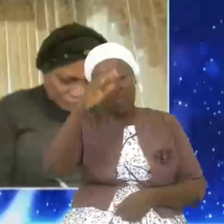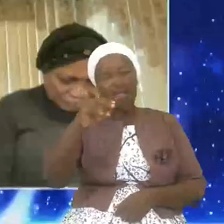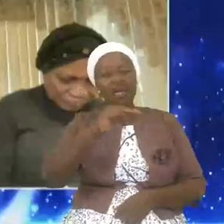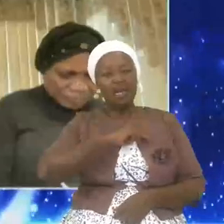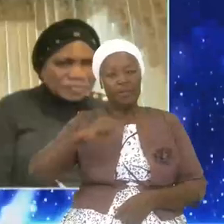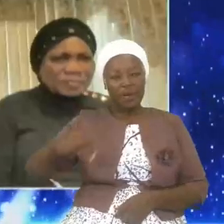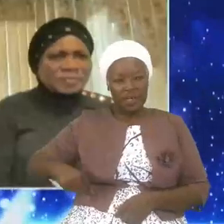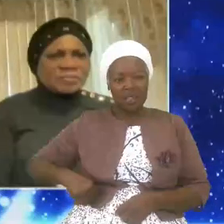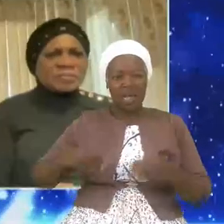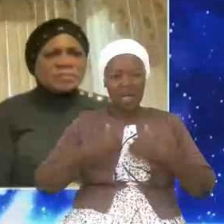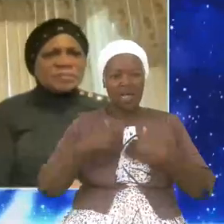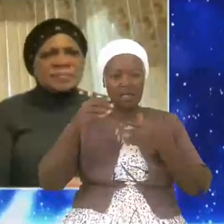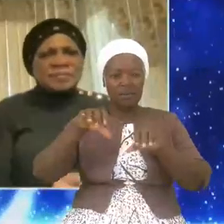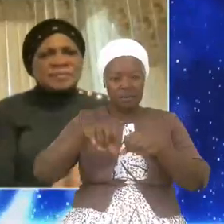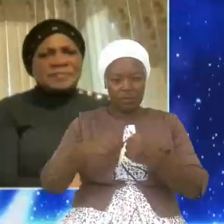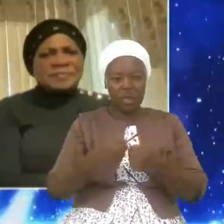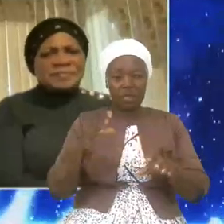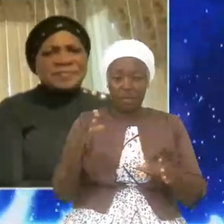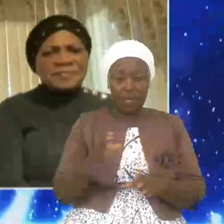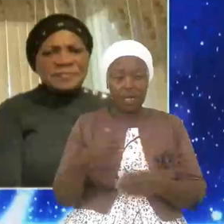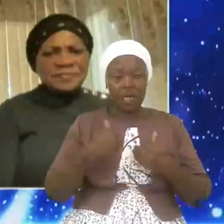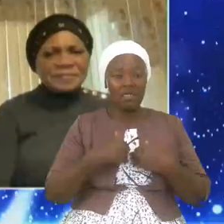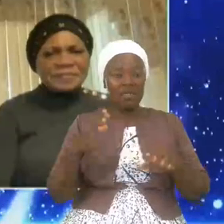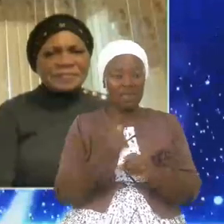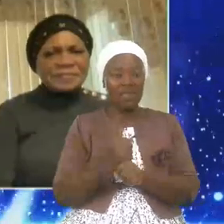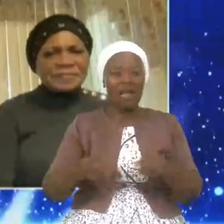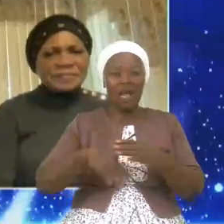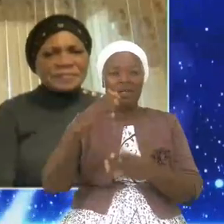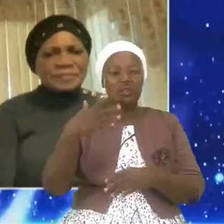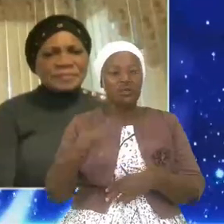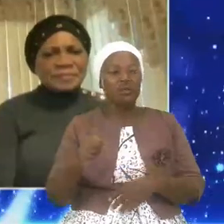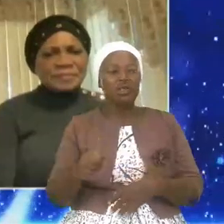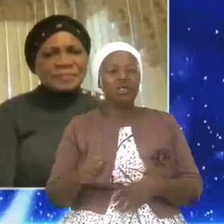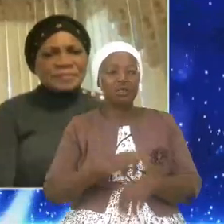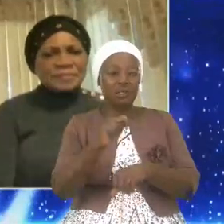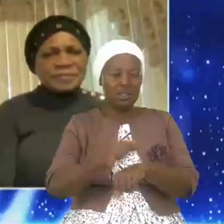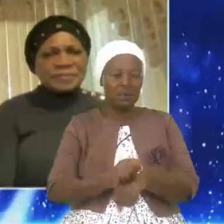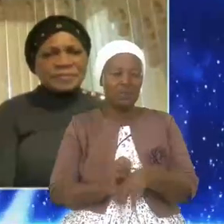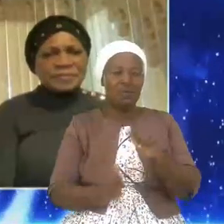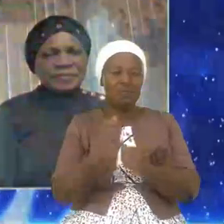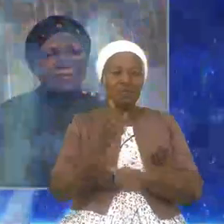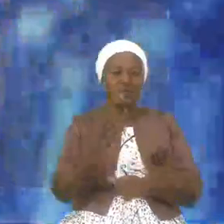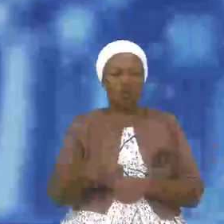s'en servissent pour boire.